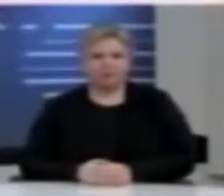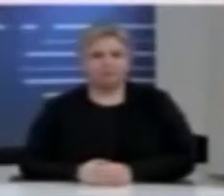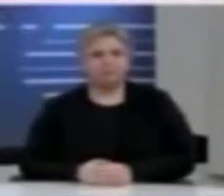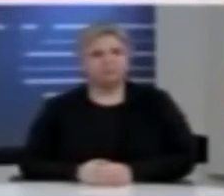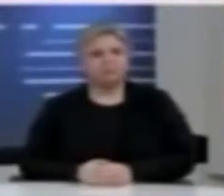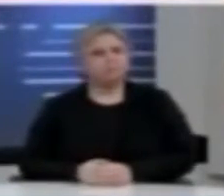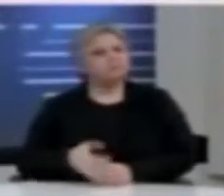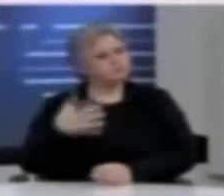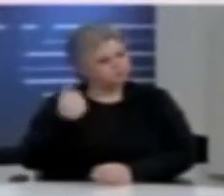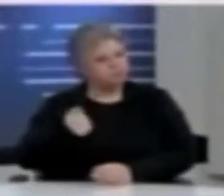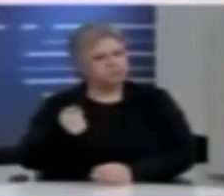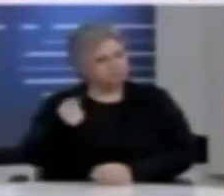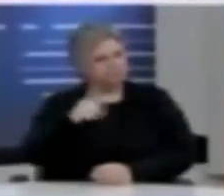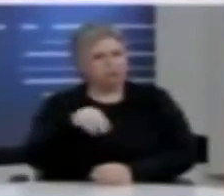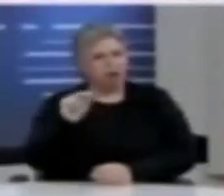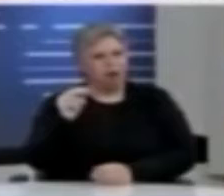Υπάρχουν και